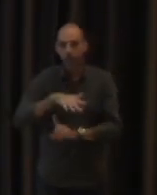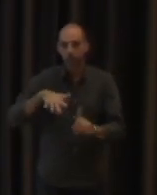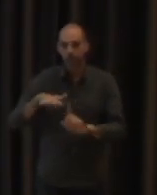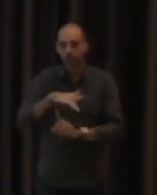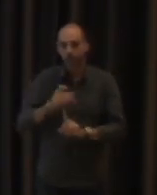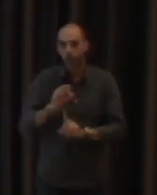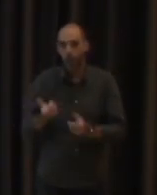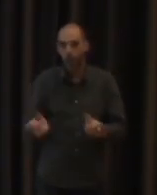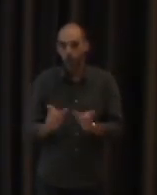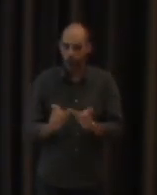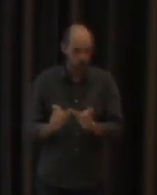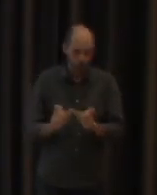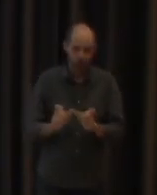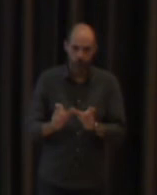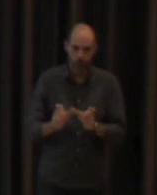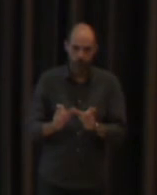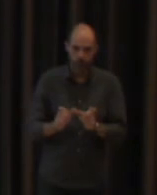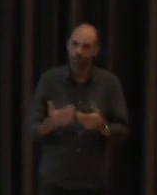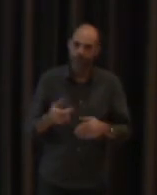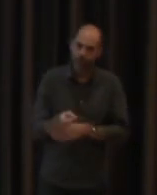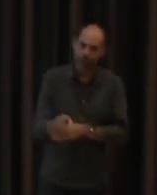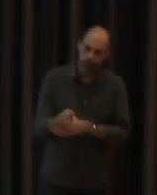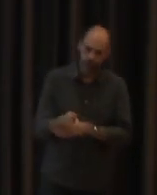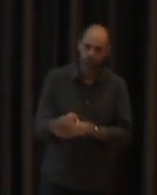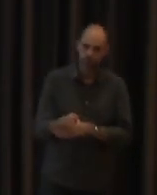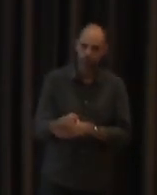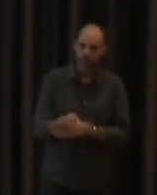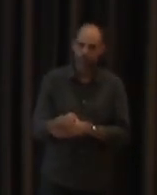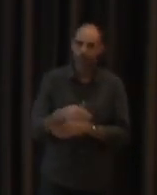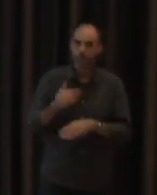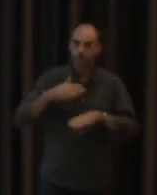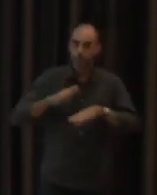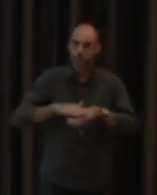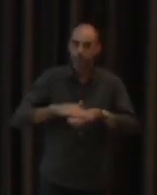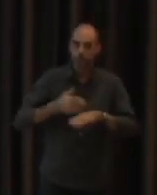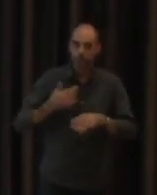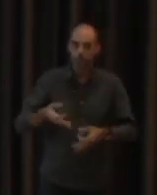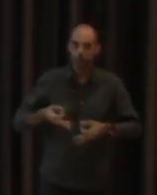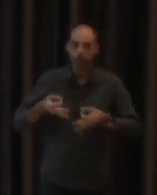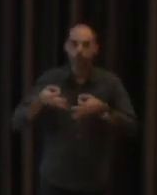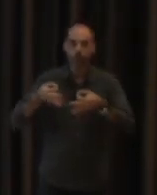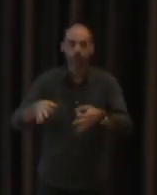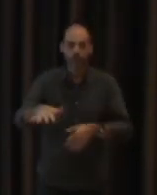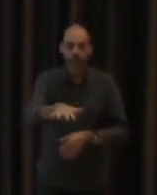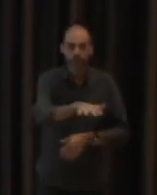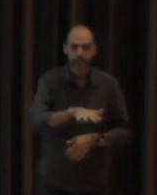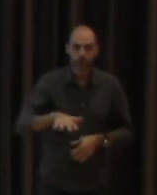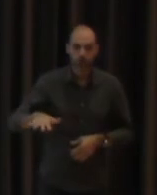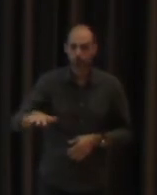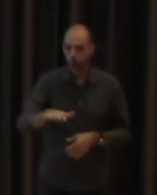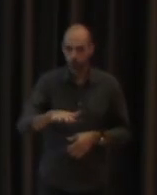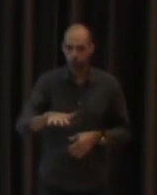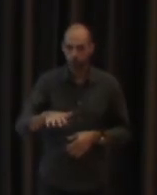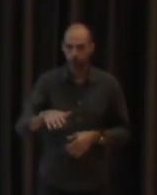adjunt, sinó que és un complement reclamat. Això vol dir que, com a mínim, la destinació haurà de ser representada per la forma